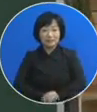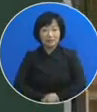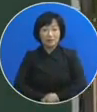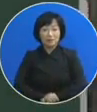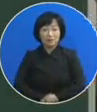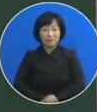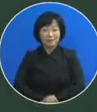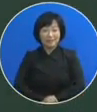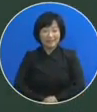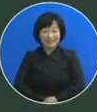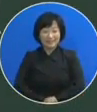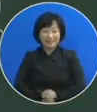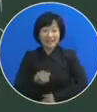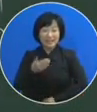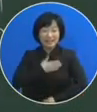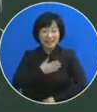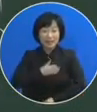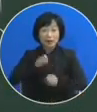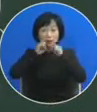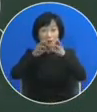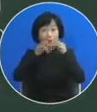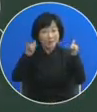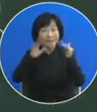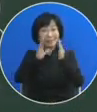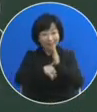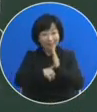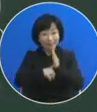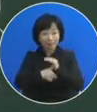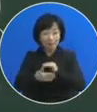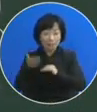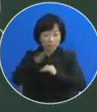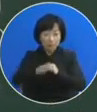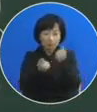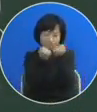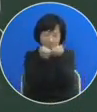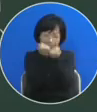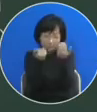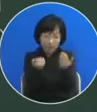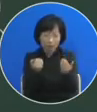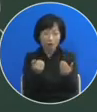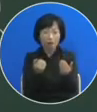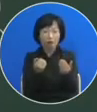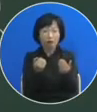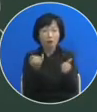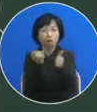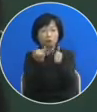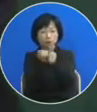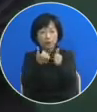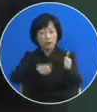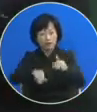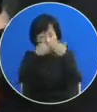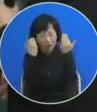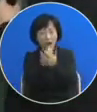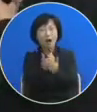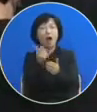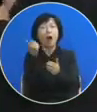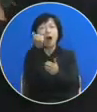내가 전도사인데 그 얘기하면 이분 다 알아듣는 거예요. And really the Holy Spirit must have worked because even though he's a new believer, he understood all of that. 우리가